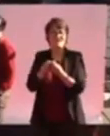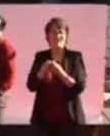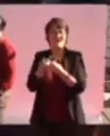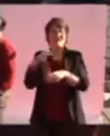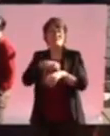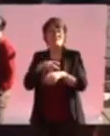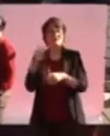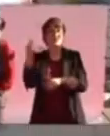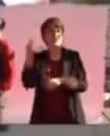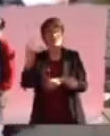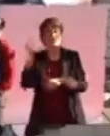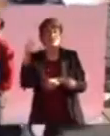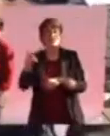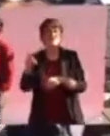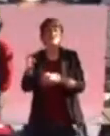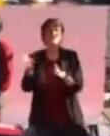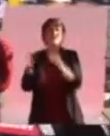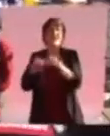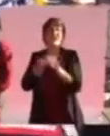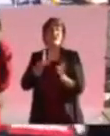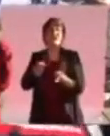perimetro della dipendenza